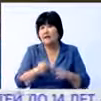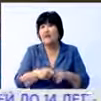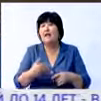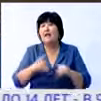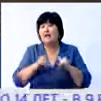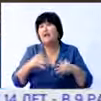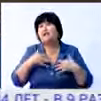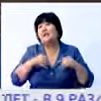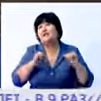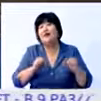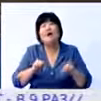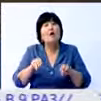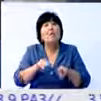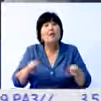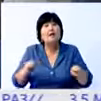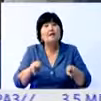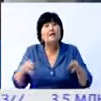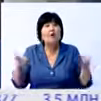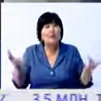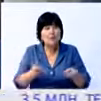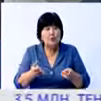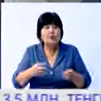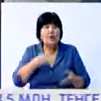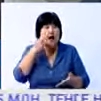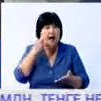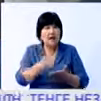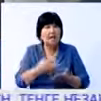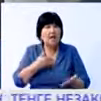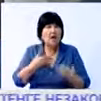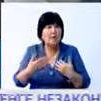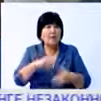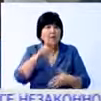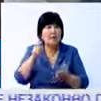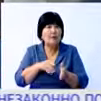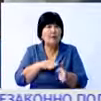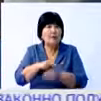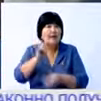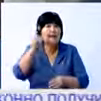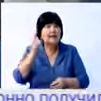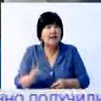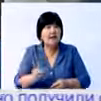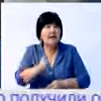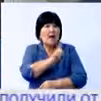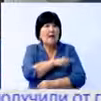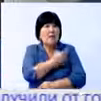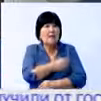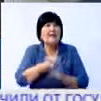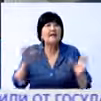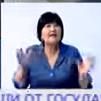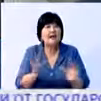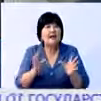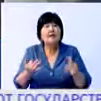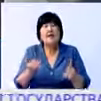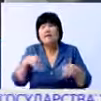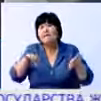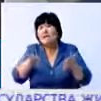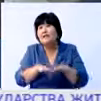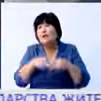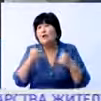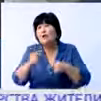здравоохранения. Правительству нужно предельно ответственно подойти к вопросу реализации социального медстрахования во избежание